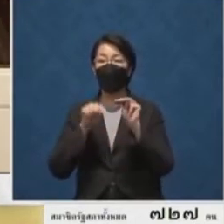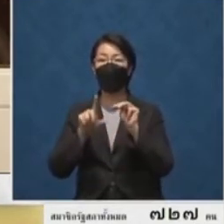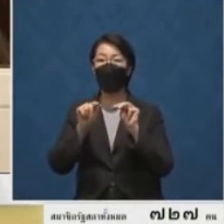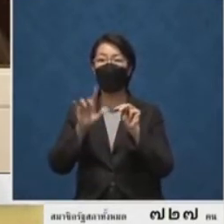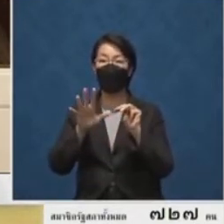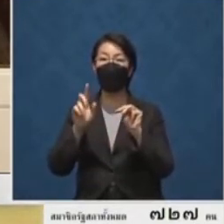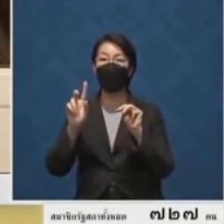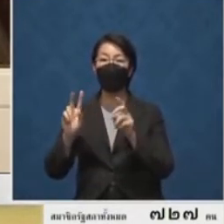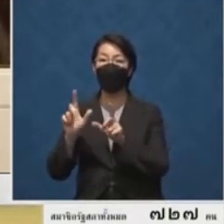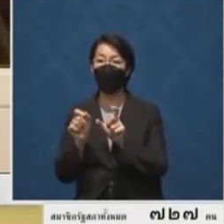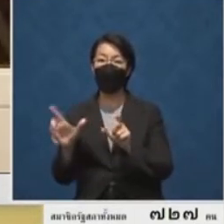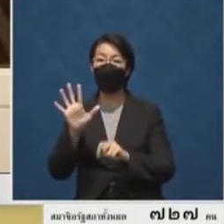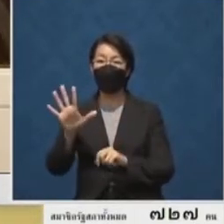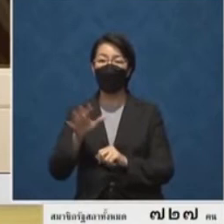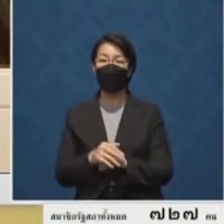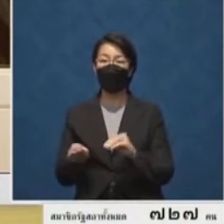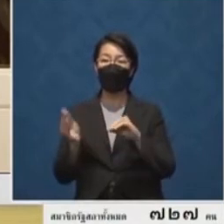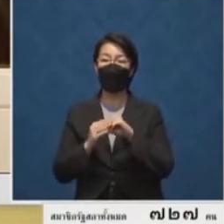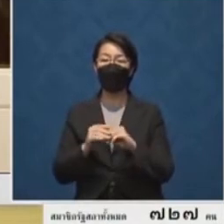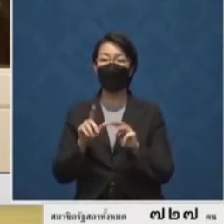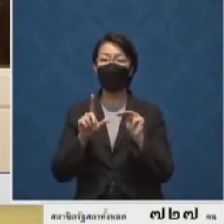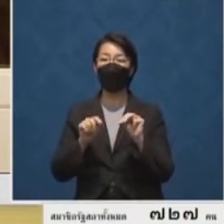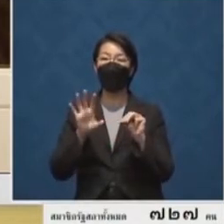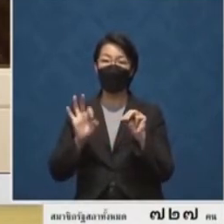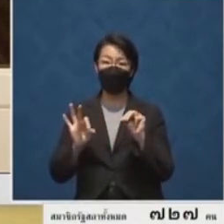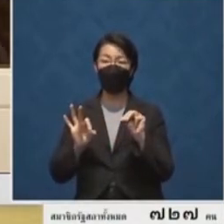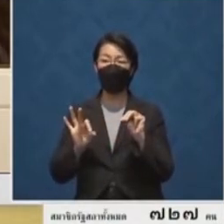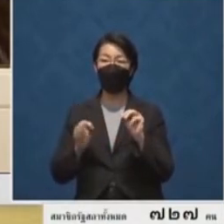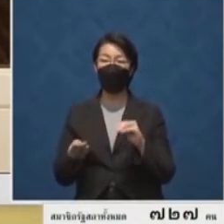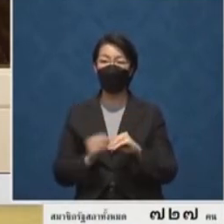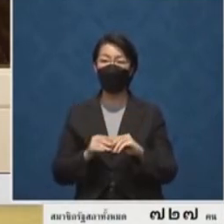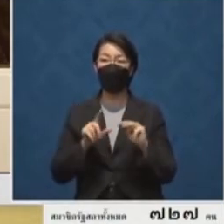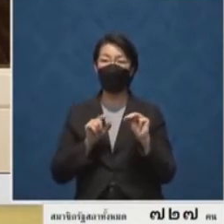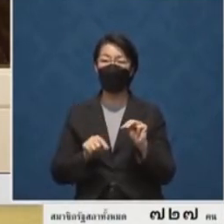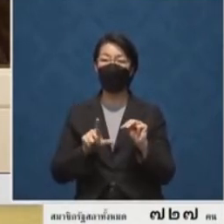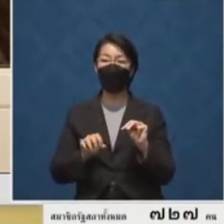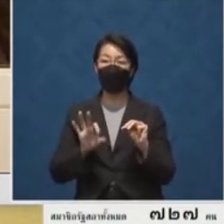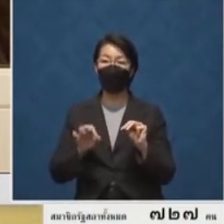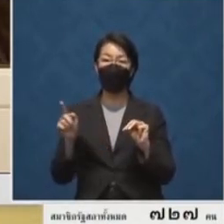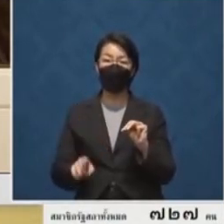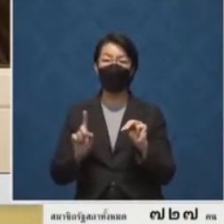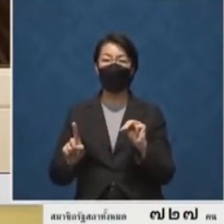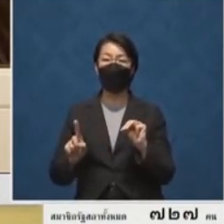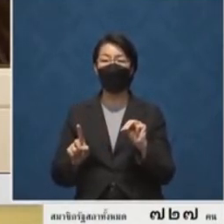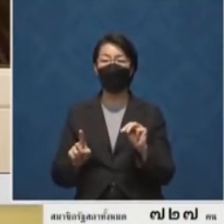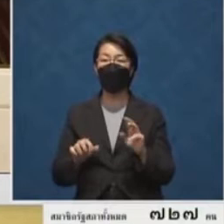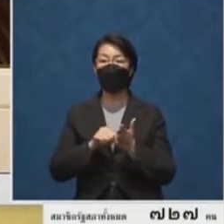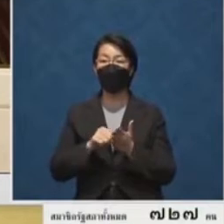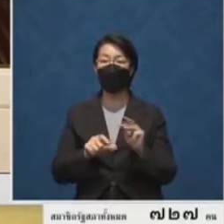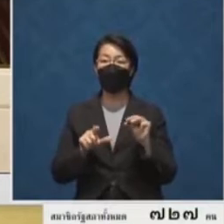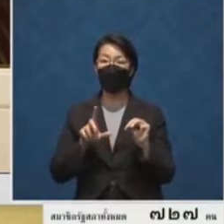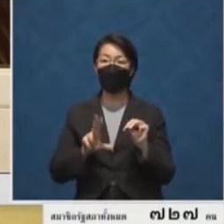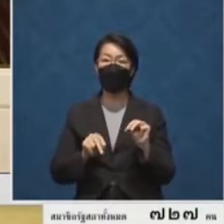5แก้ไขเพิ่มเติมมาตรา29เพิ่มมาตรา29ทับ1แก้ไขเพิ่มเติมมาตร